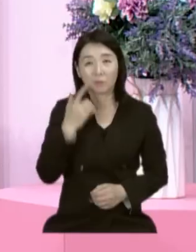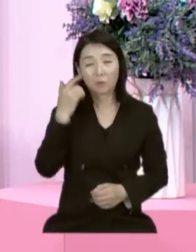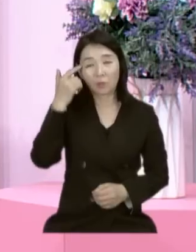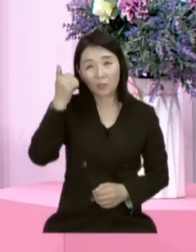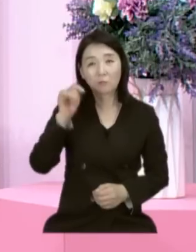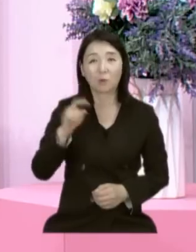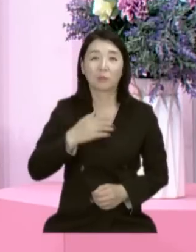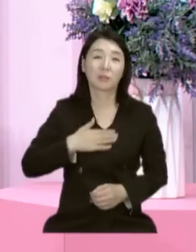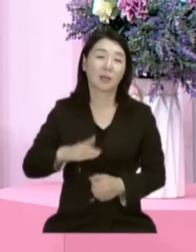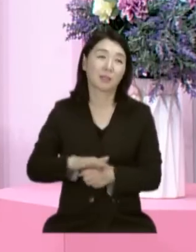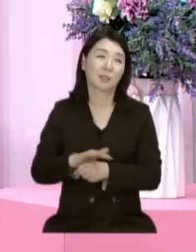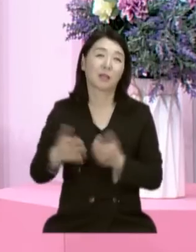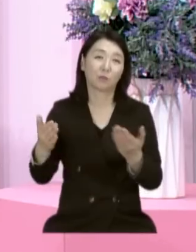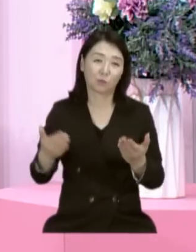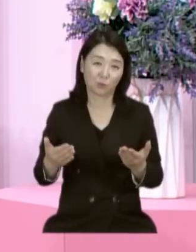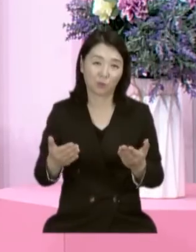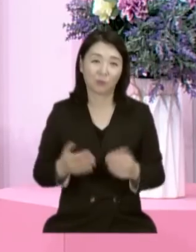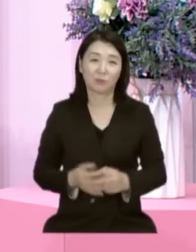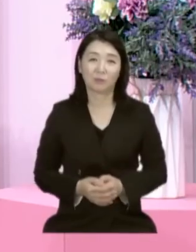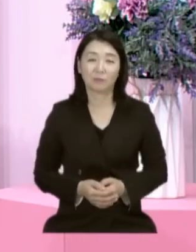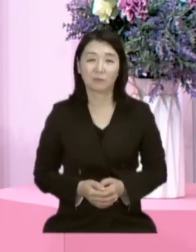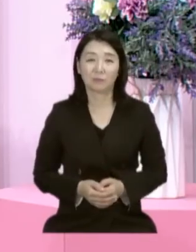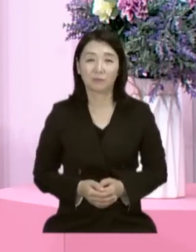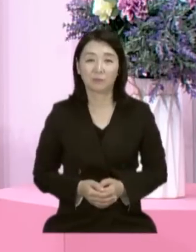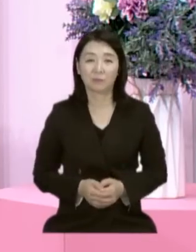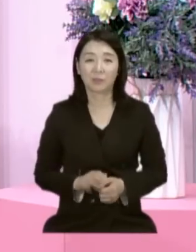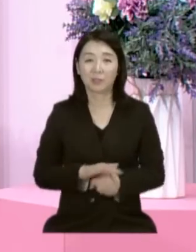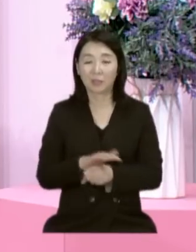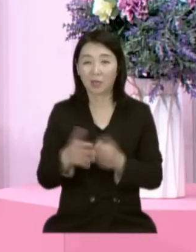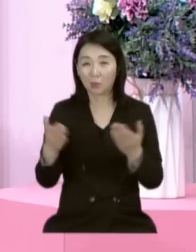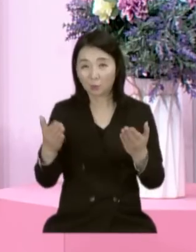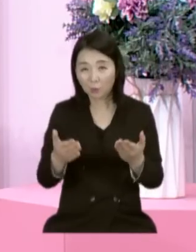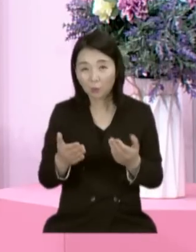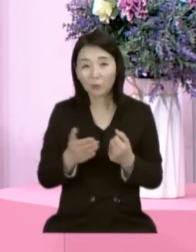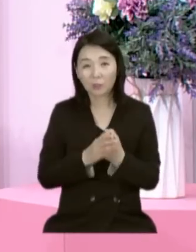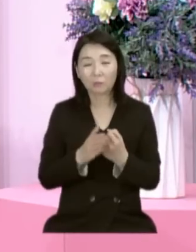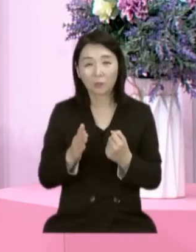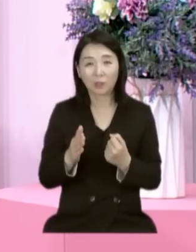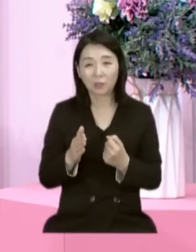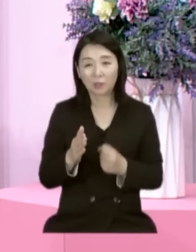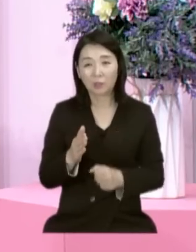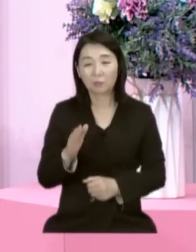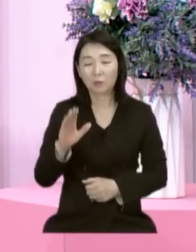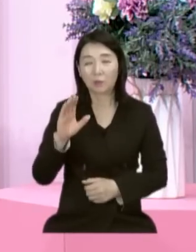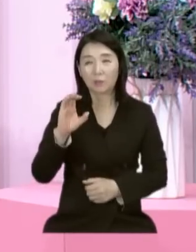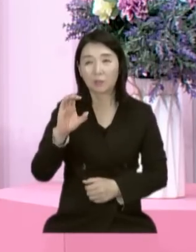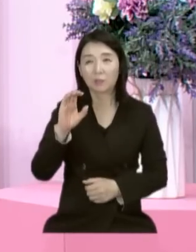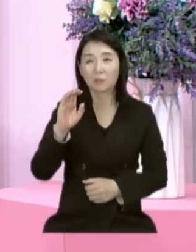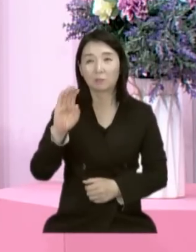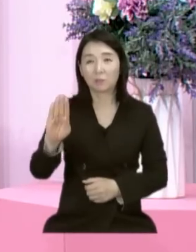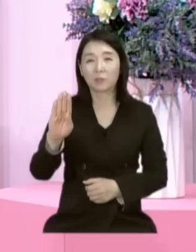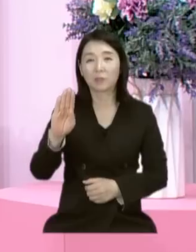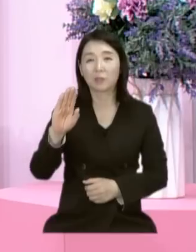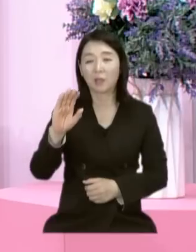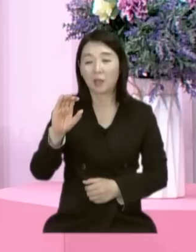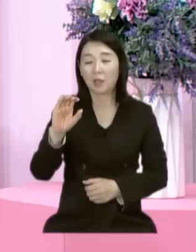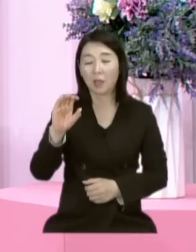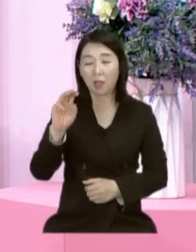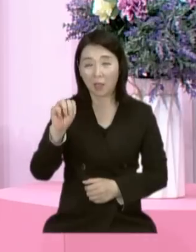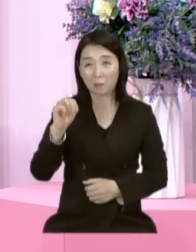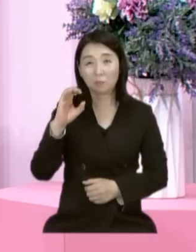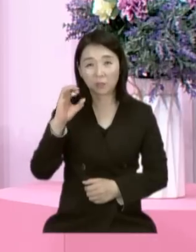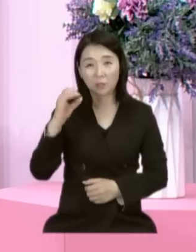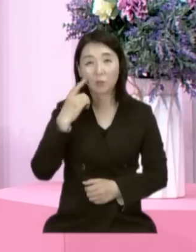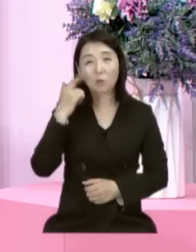목사님이 하여튼 저를 사랑을 많이 하셨어요. 사랑을 많이 하셔서 CBMC하고 연결도 그